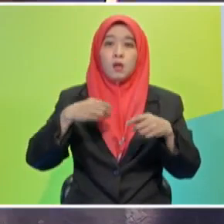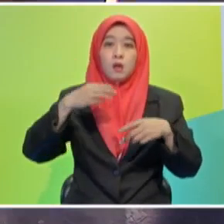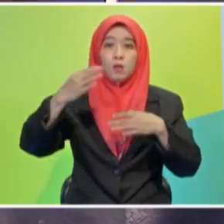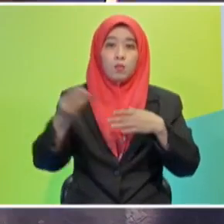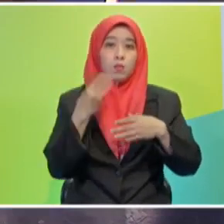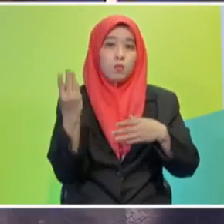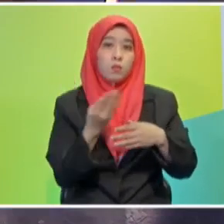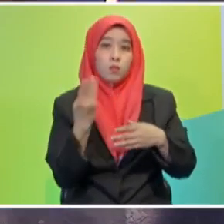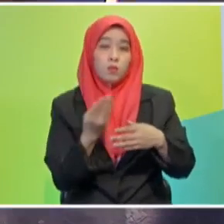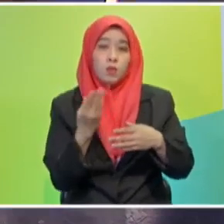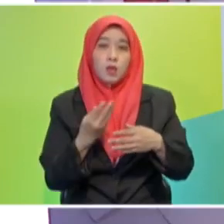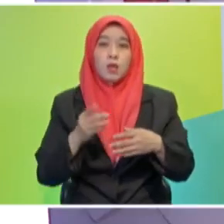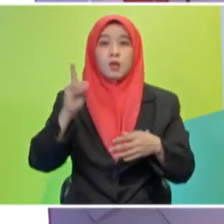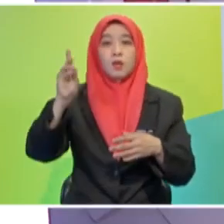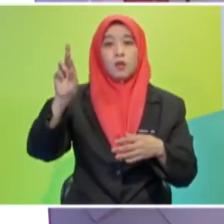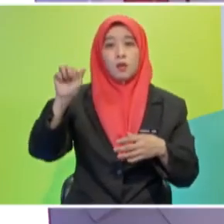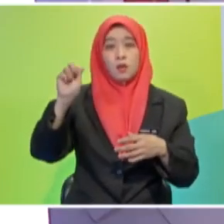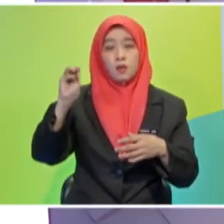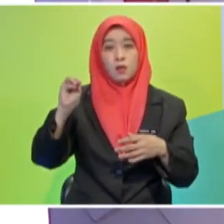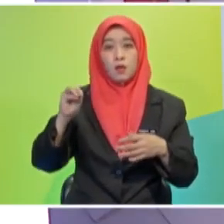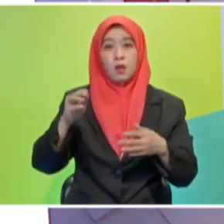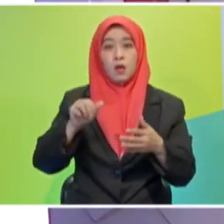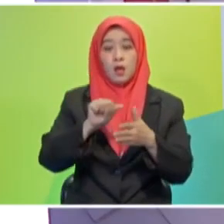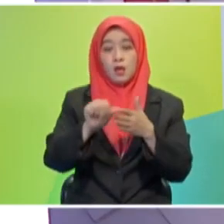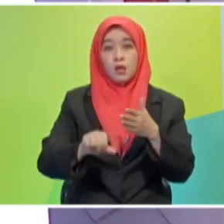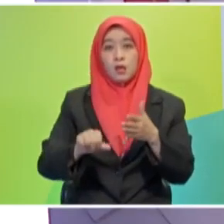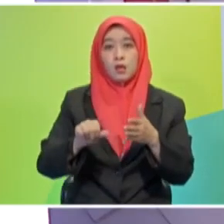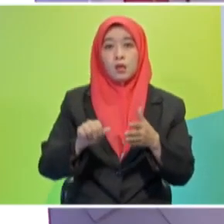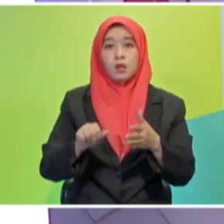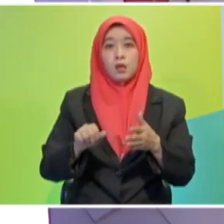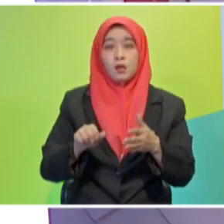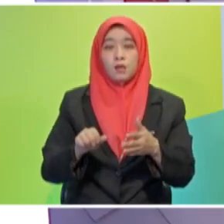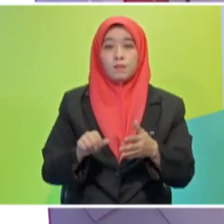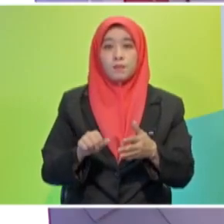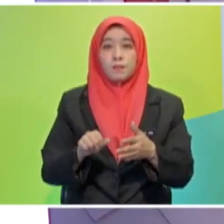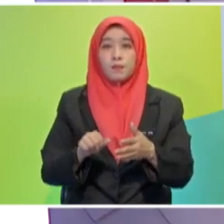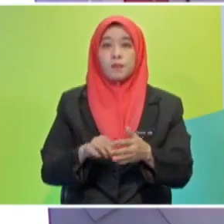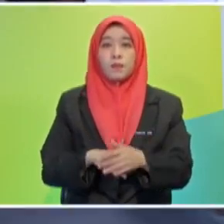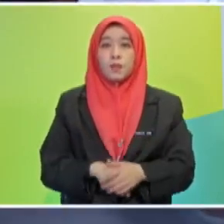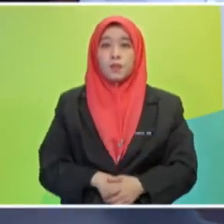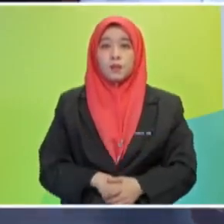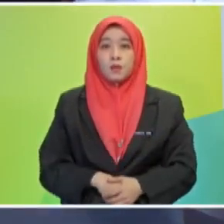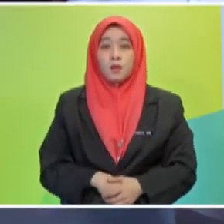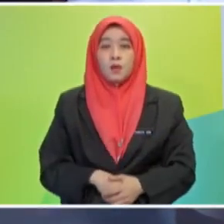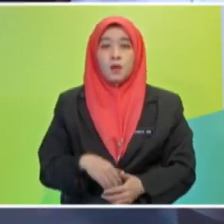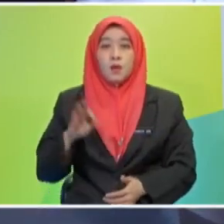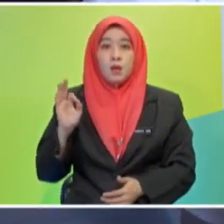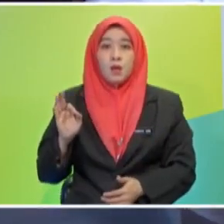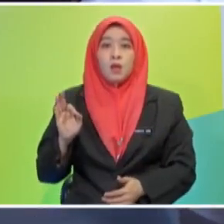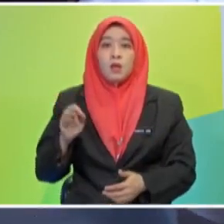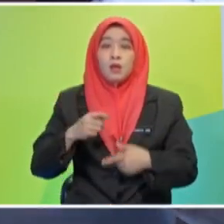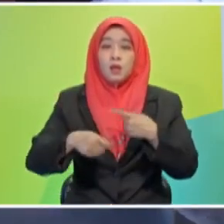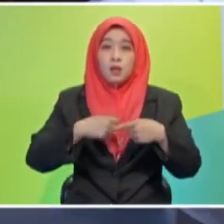dalam kategori komponen mekanikal ialah tali sawat. Okey, tali sawat Okey, tali sawat ialah sejenis